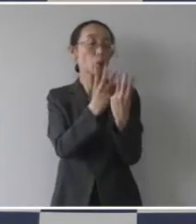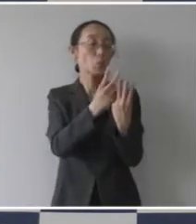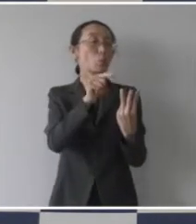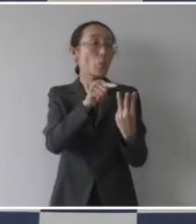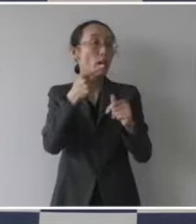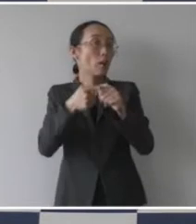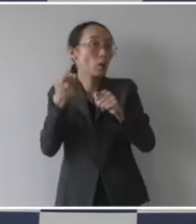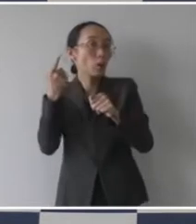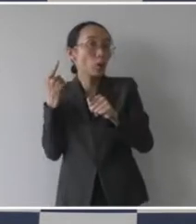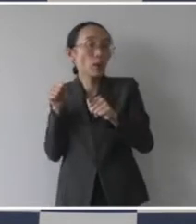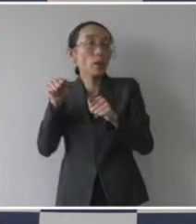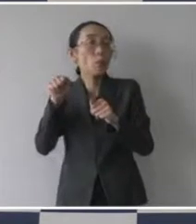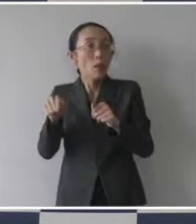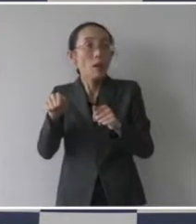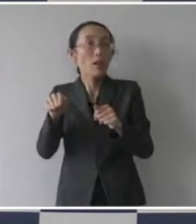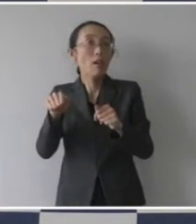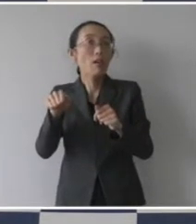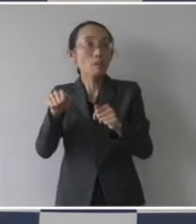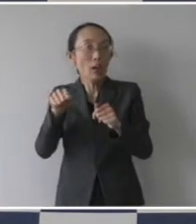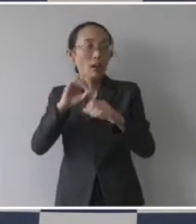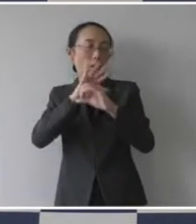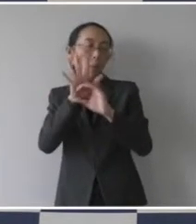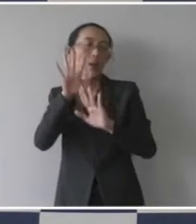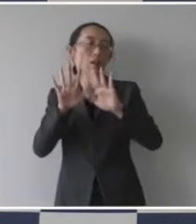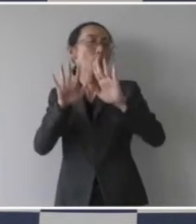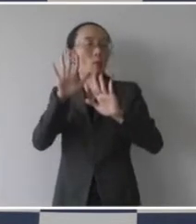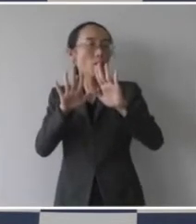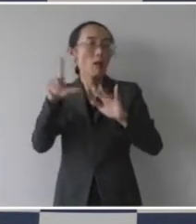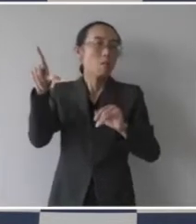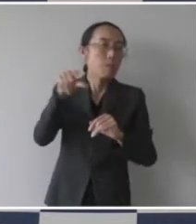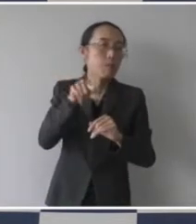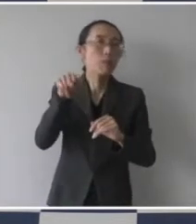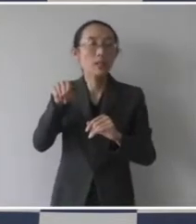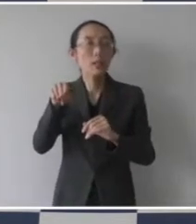年は当然コロナで非常に少なくて、